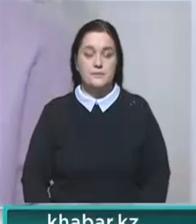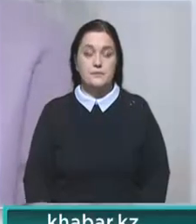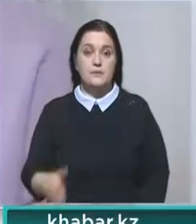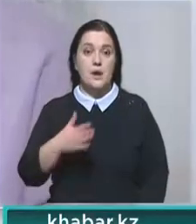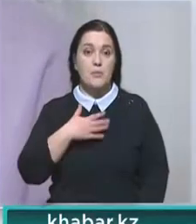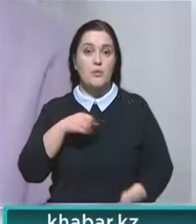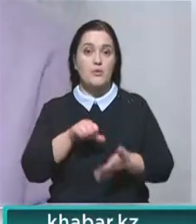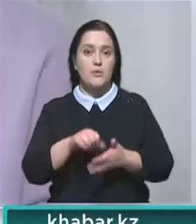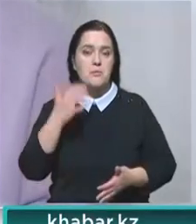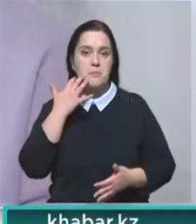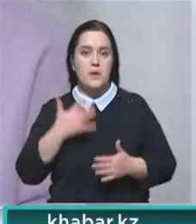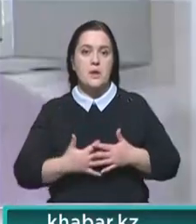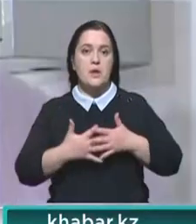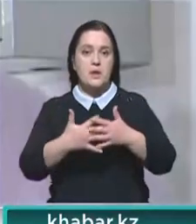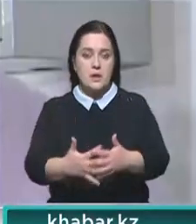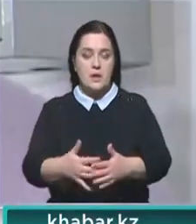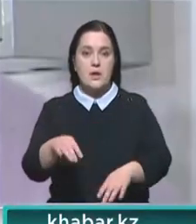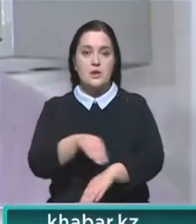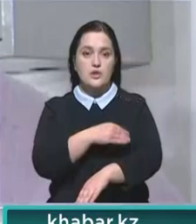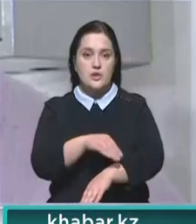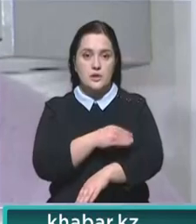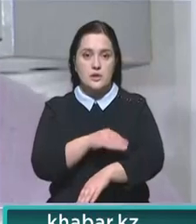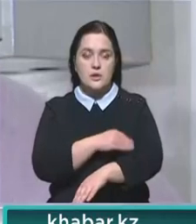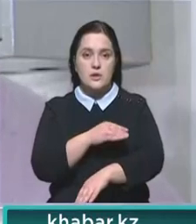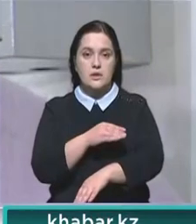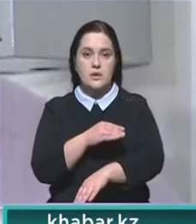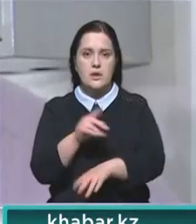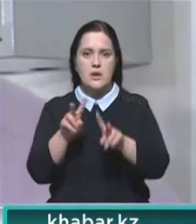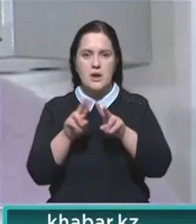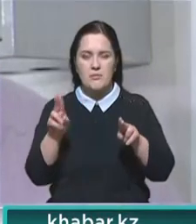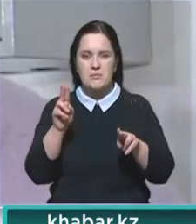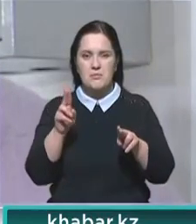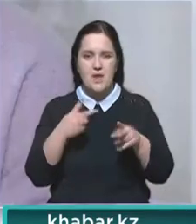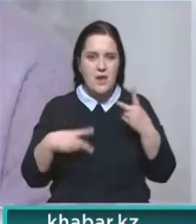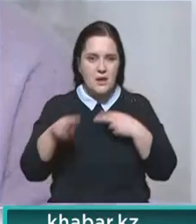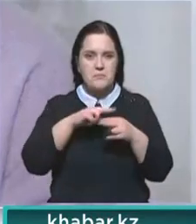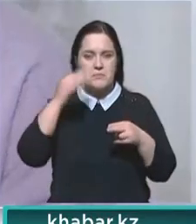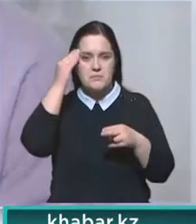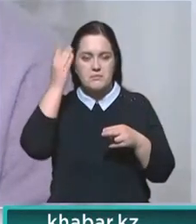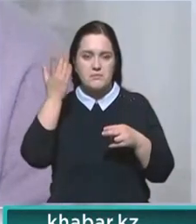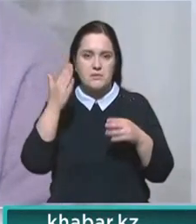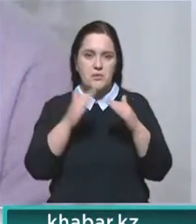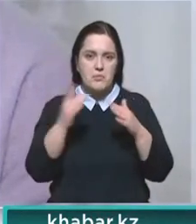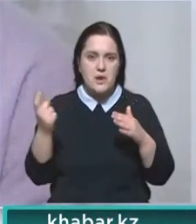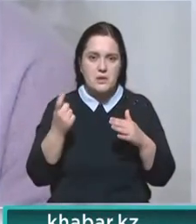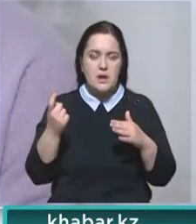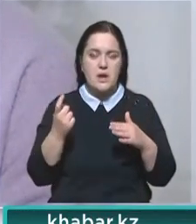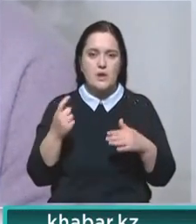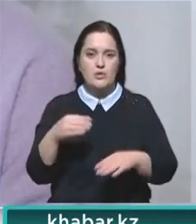девушка, жена главного героя. Она, наверное, олицетворяет всех домохозяек, жен, которая должна показать, что